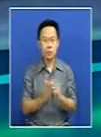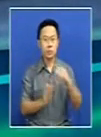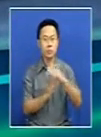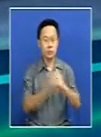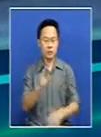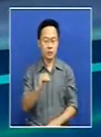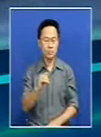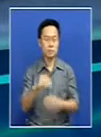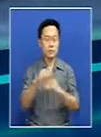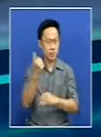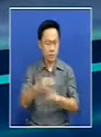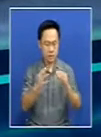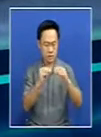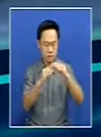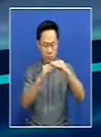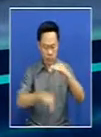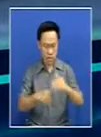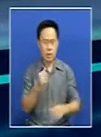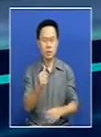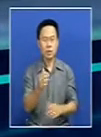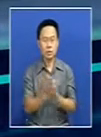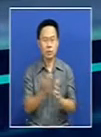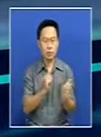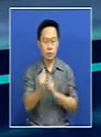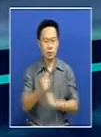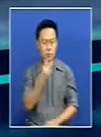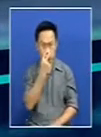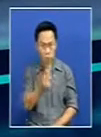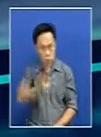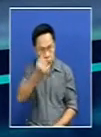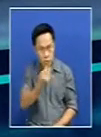40ปีนะครับต้องดูว่าปาเกียวนั้นจะลงแข่งด้วยหรือไม่นะครับ2ท่านครับ